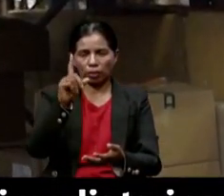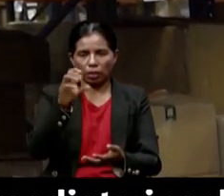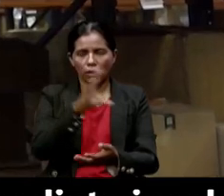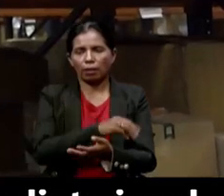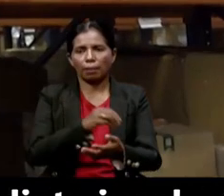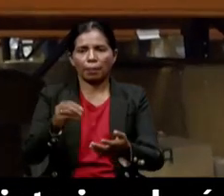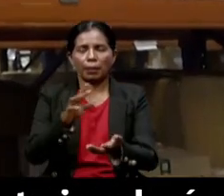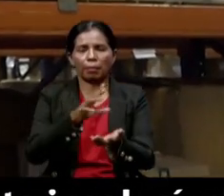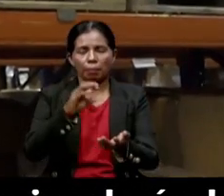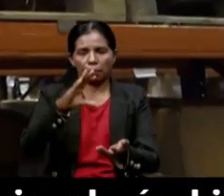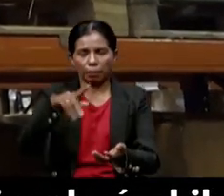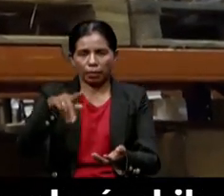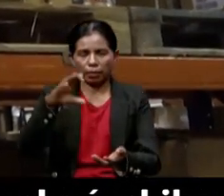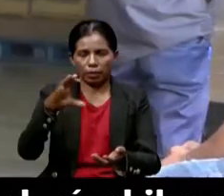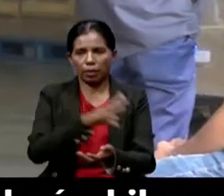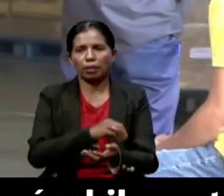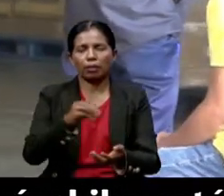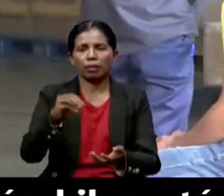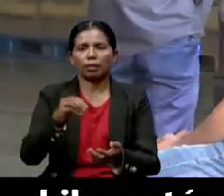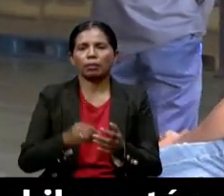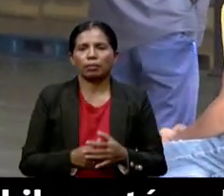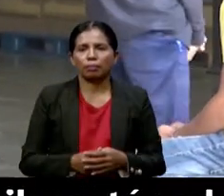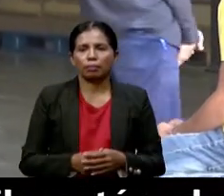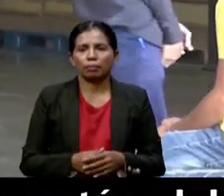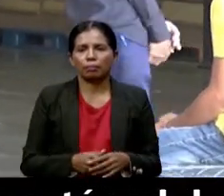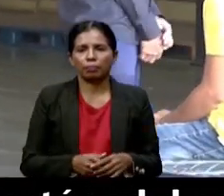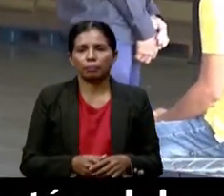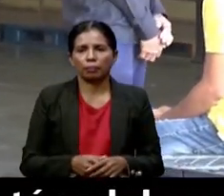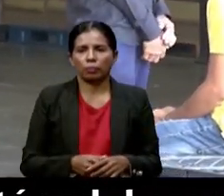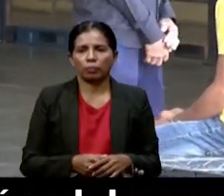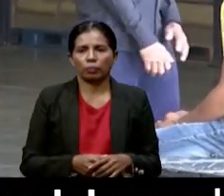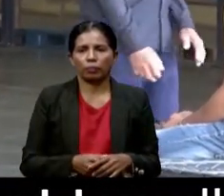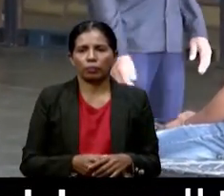ibuprofen, paracetamol, no dexametazon. Santina de Jesus, Tomás Soares, GMN.